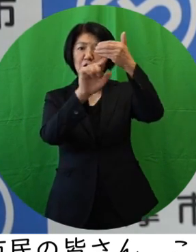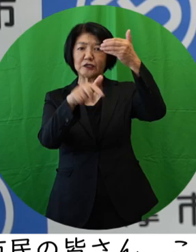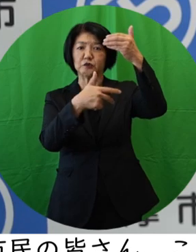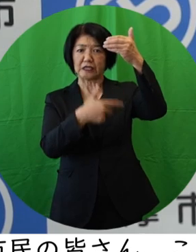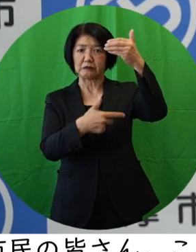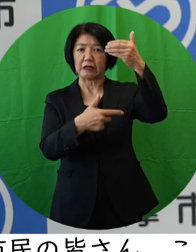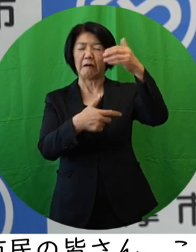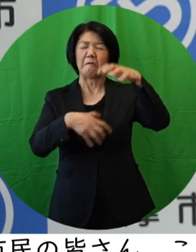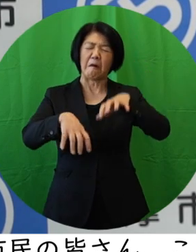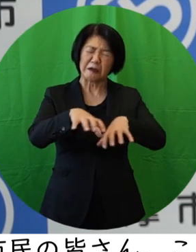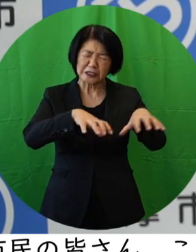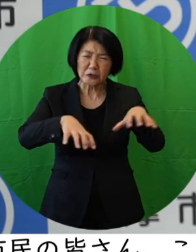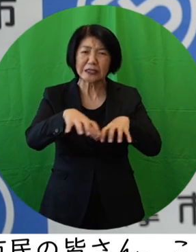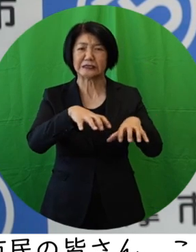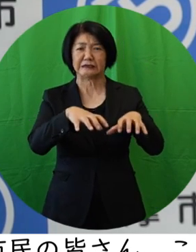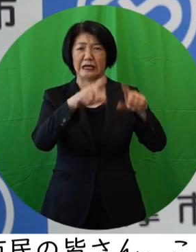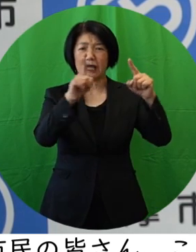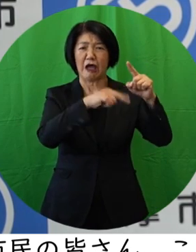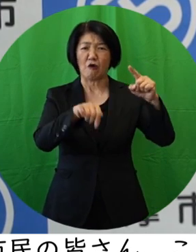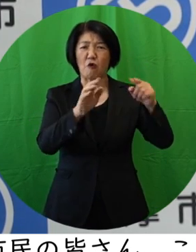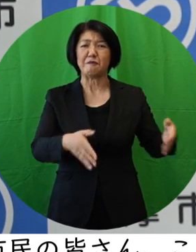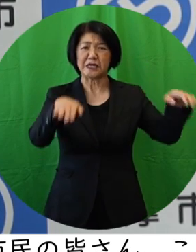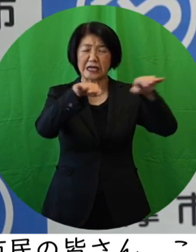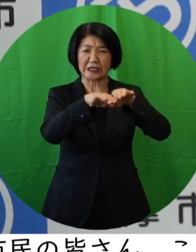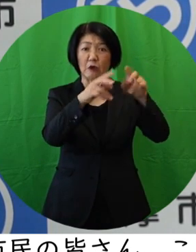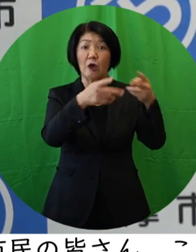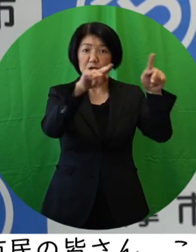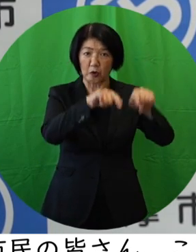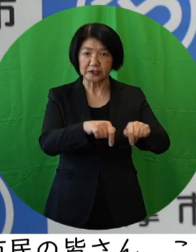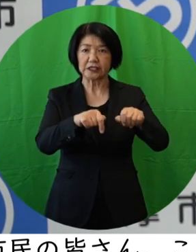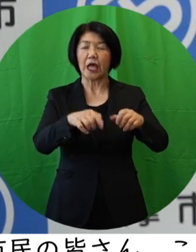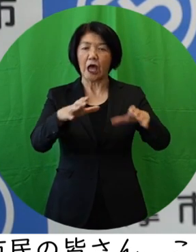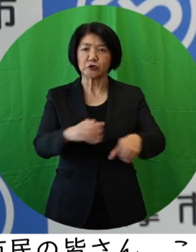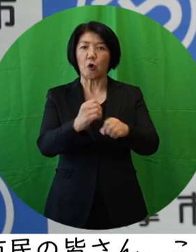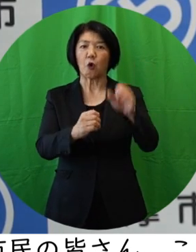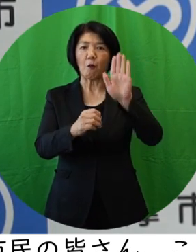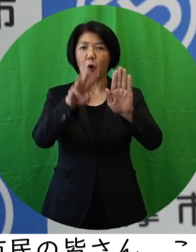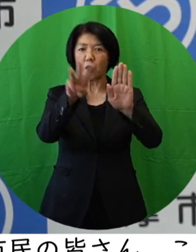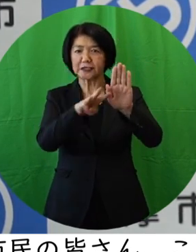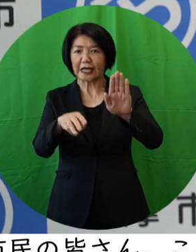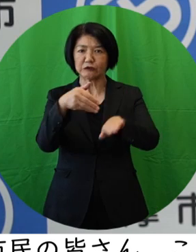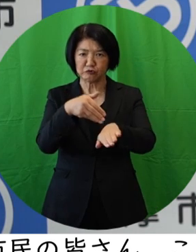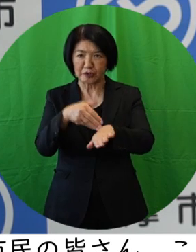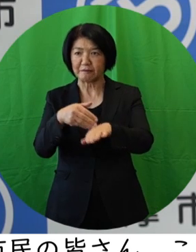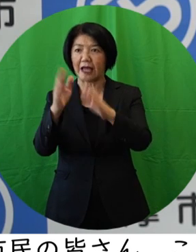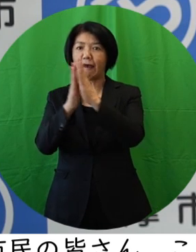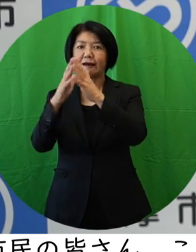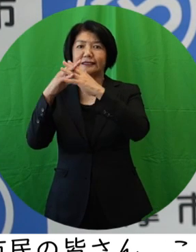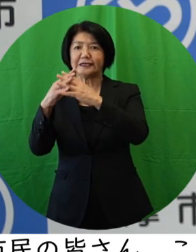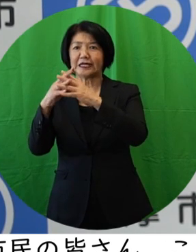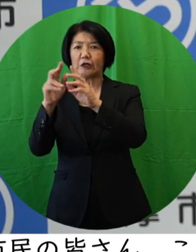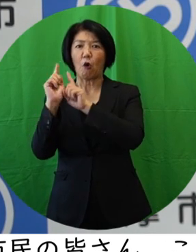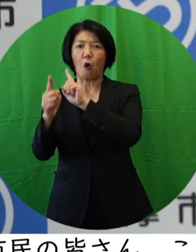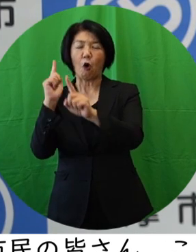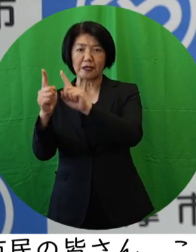日公民館行事や総合防災訓練神社のお祭りなどに顔を出し